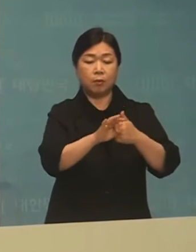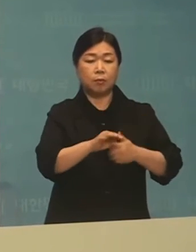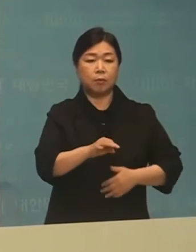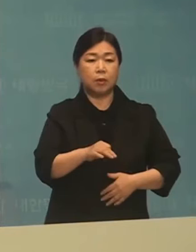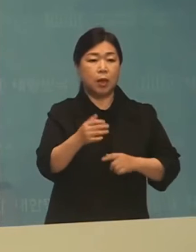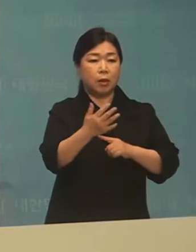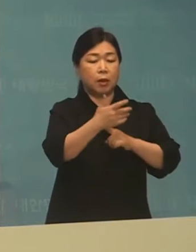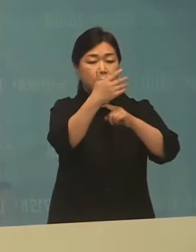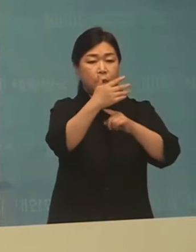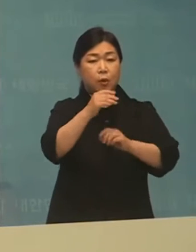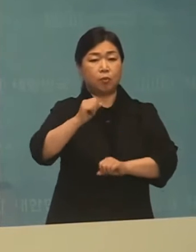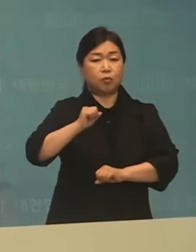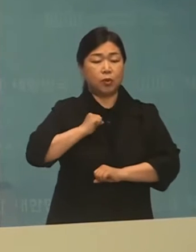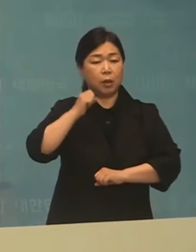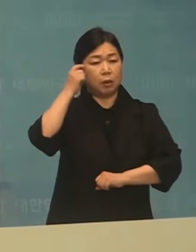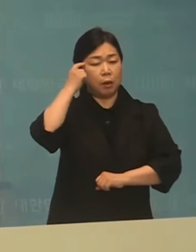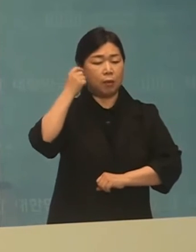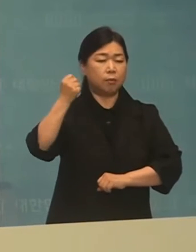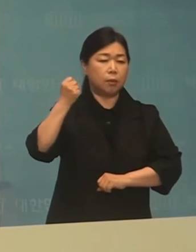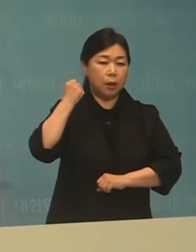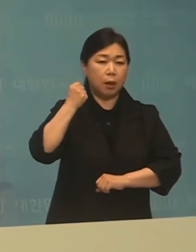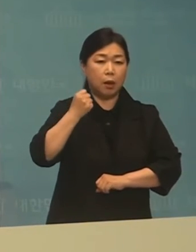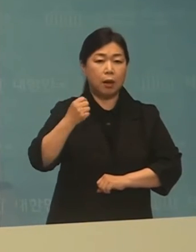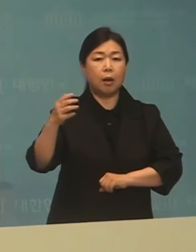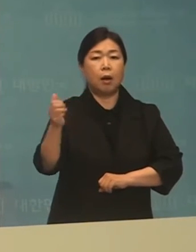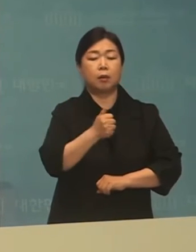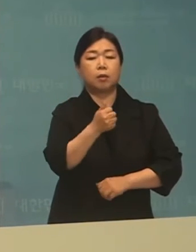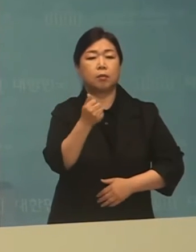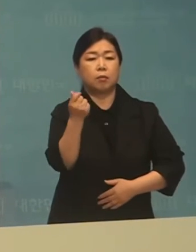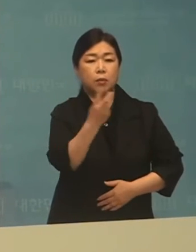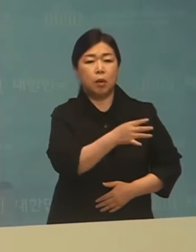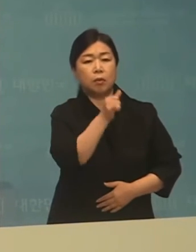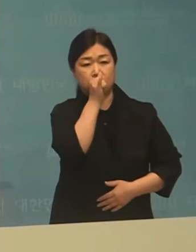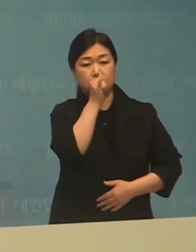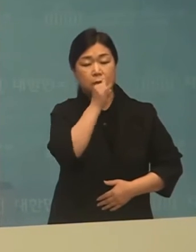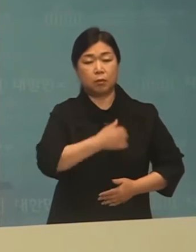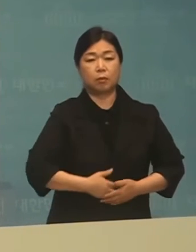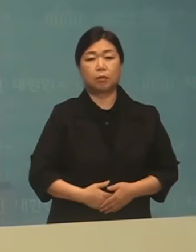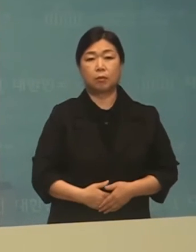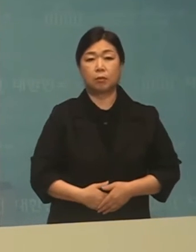부대 의식을 갖고 있는 소수의 회원들이 있습니다. 그들은